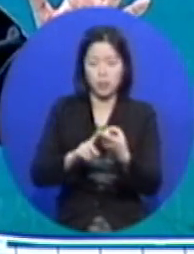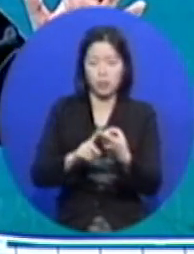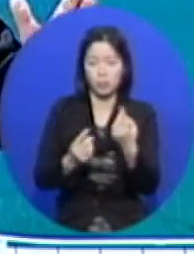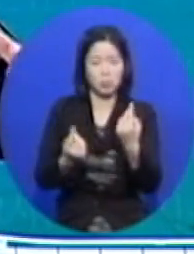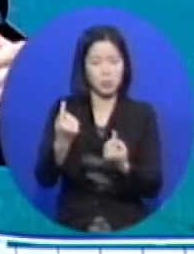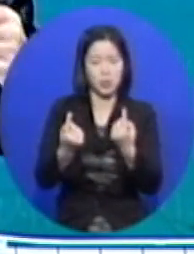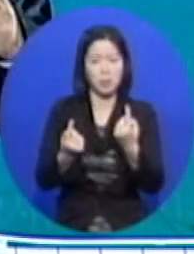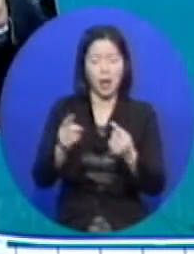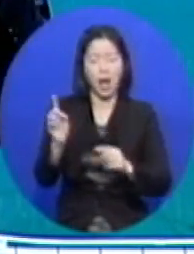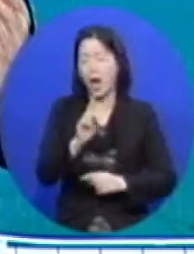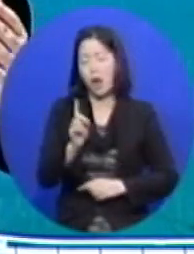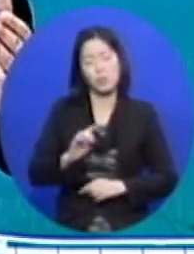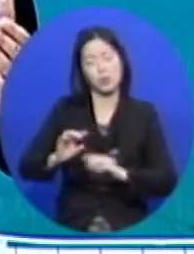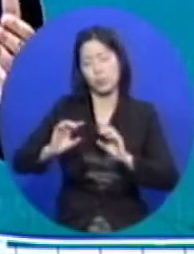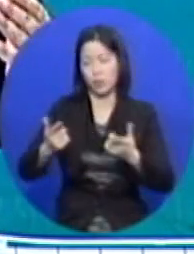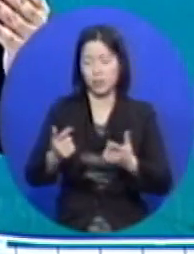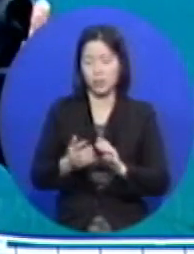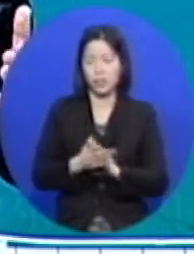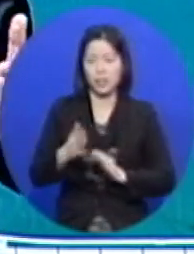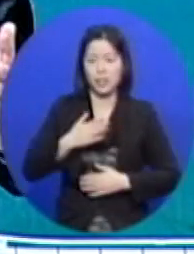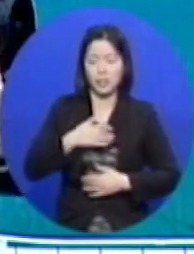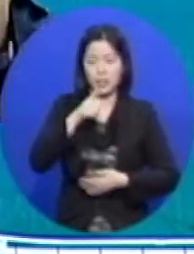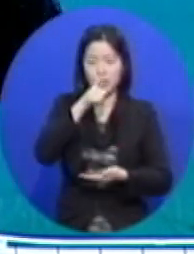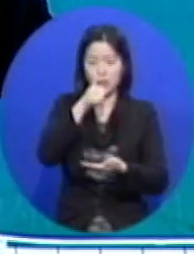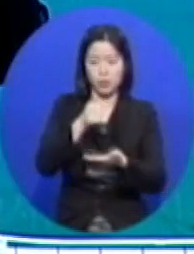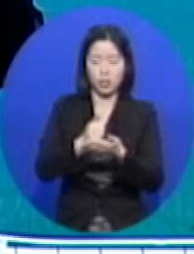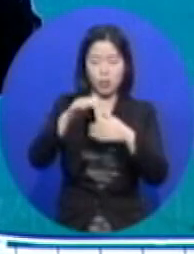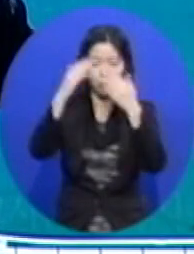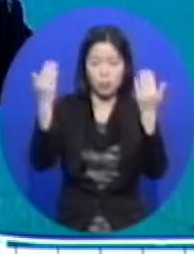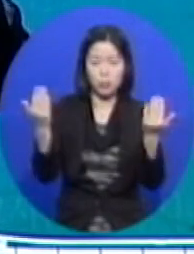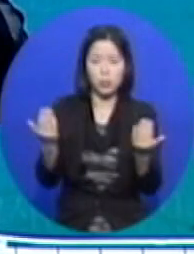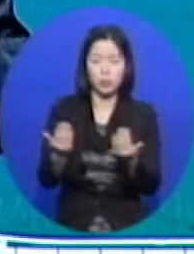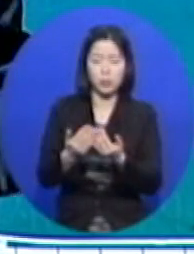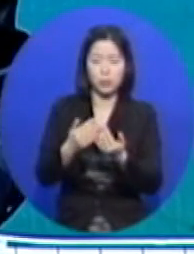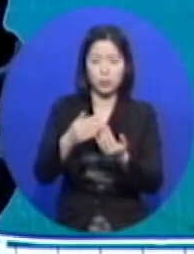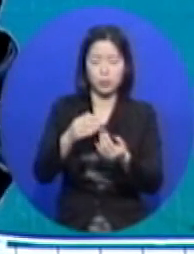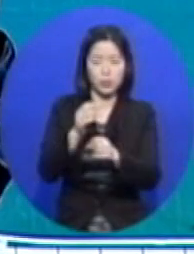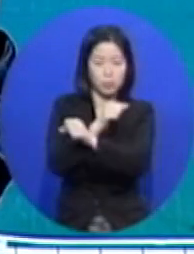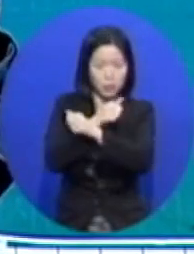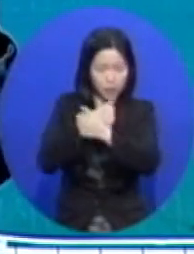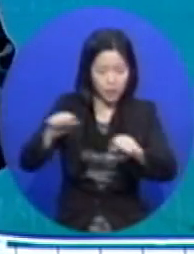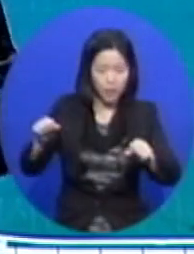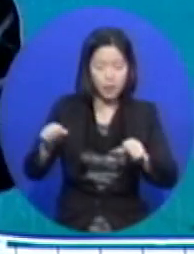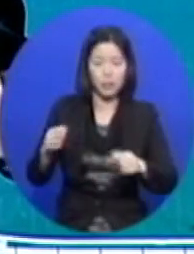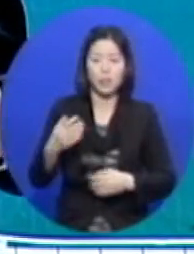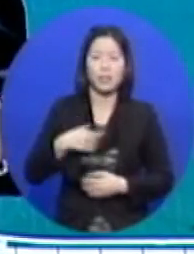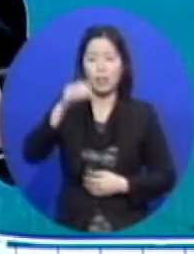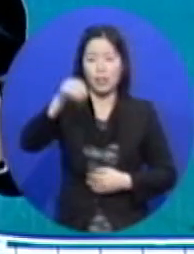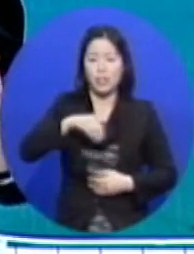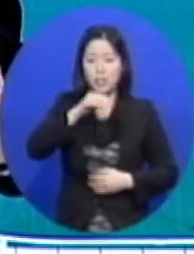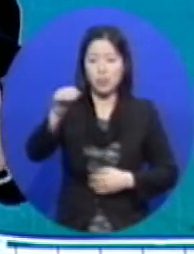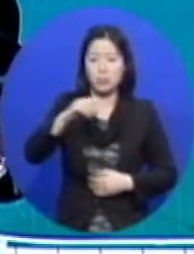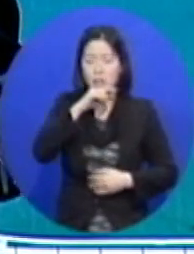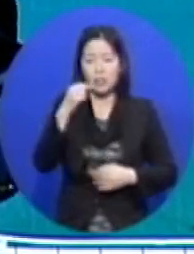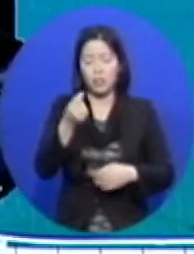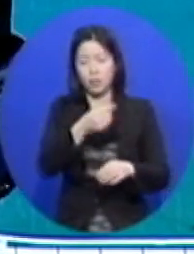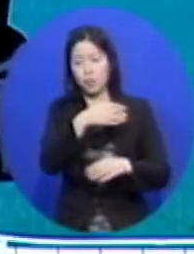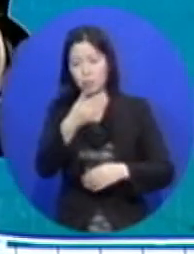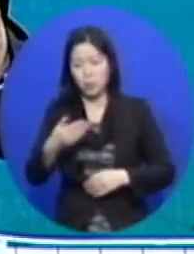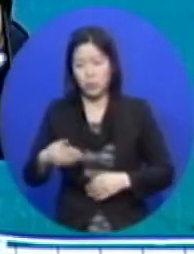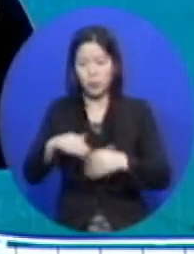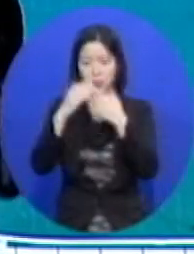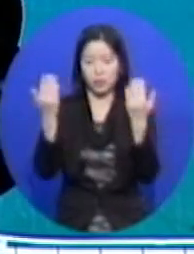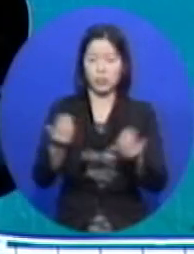내가 모든 죄가 사함을 받았다 그것도 예수님의 십자가의 보혈로 내 모든 지나 사함을 받았다는